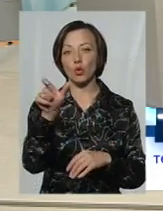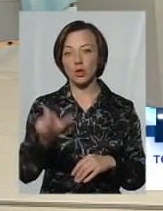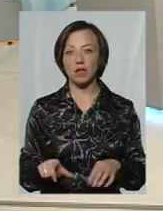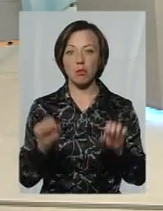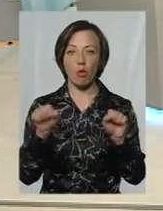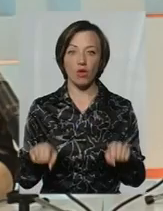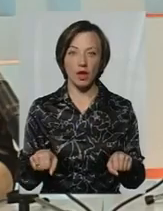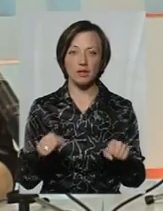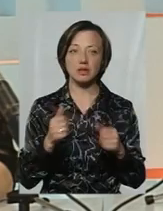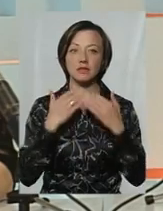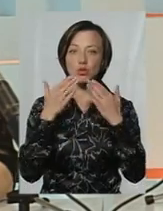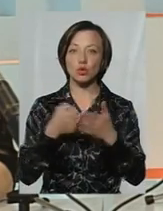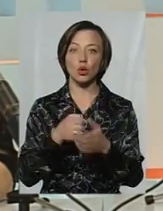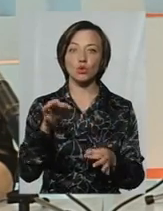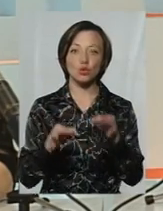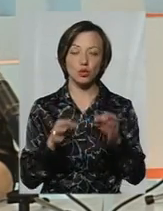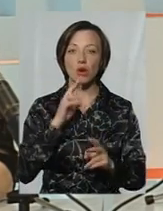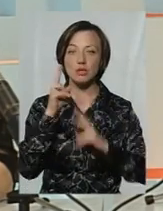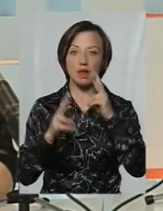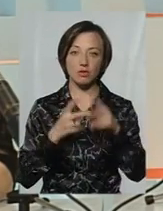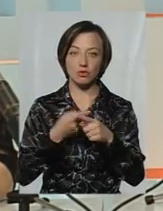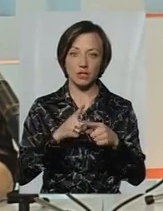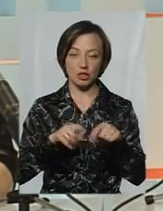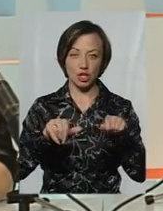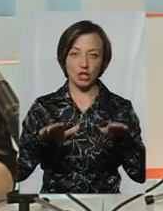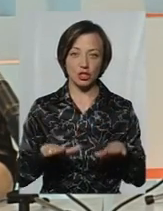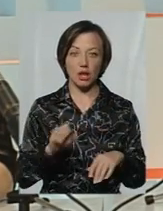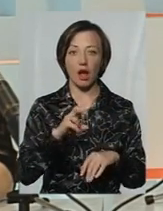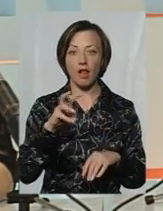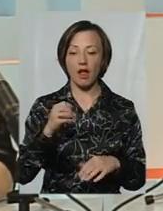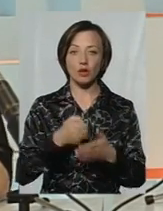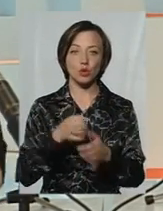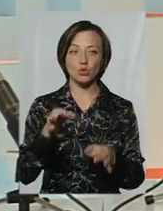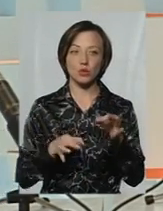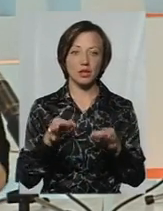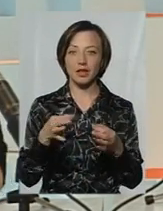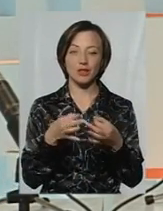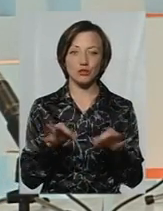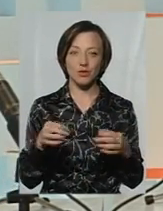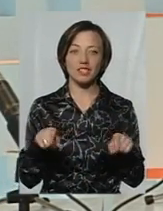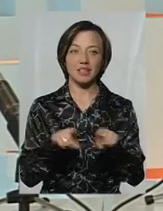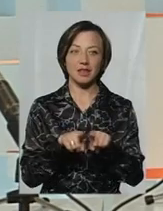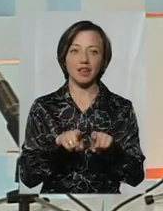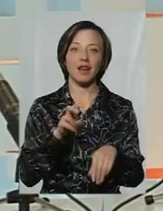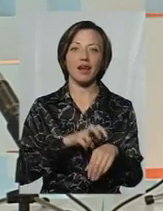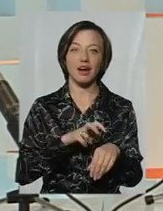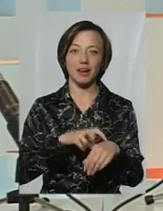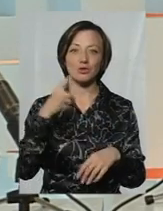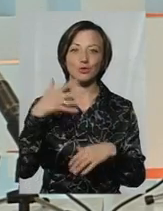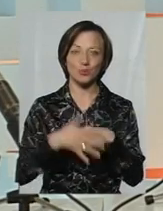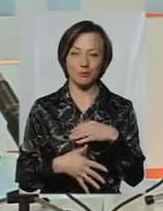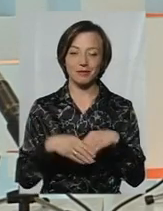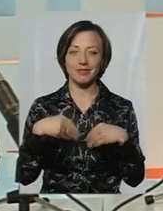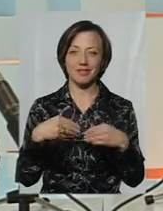могла, в принципі, звернутися до суду і оскаржувати це рішення. Але до суду не дійшло, тому що все-таки наші лікарі зрозуміли.